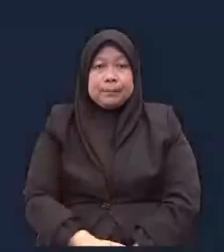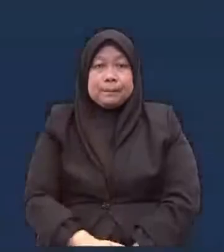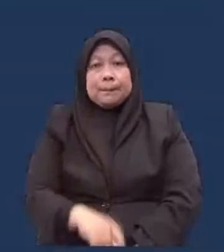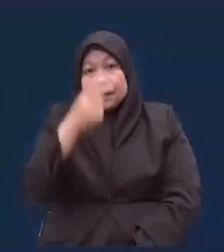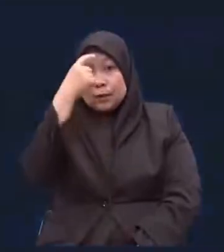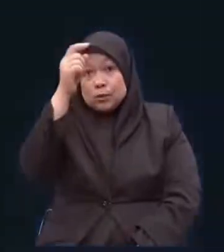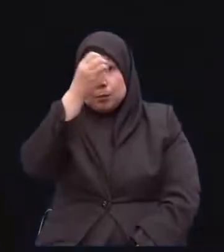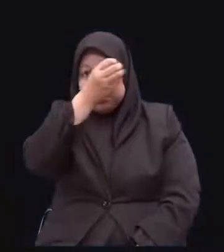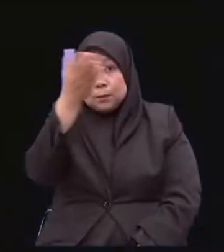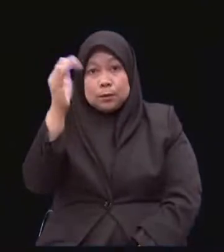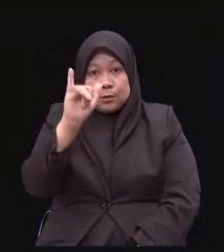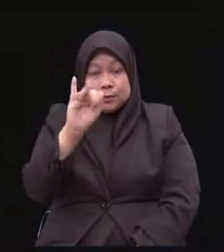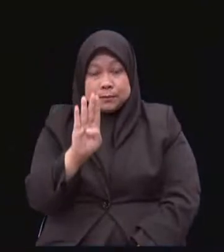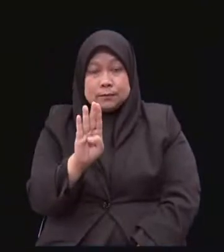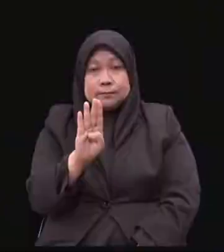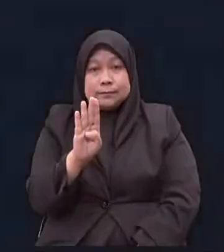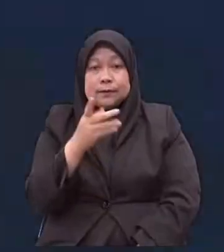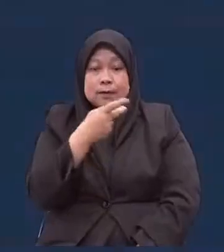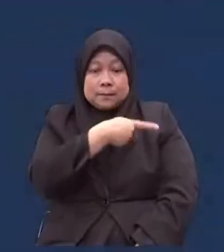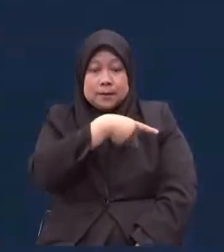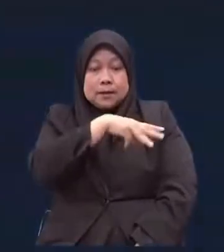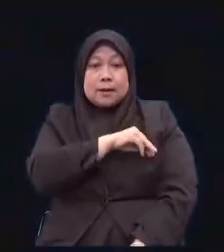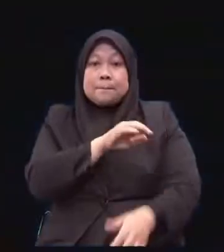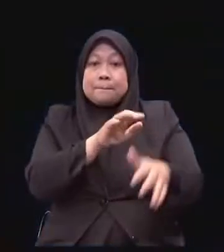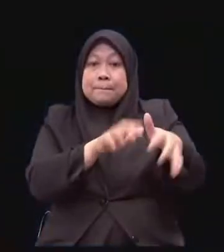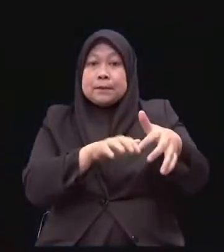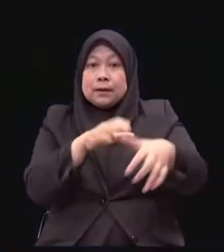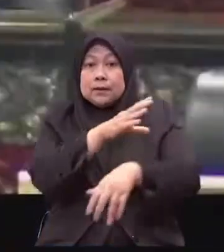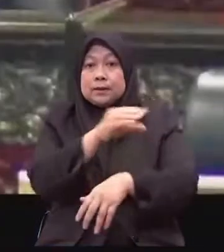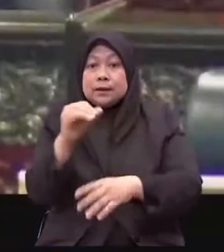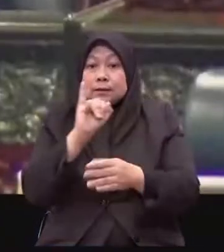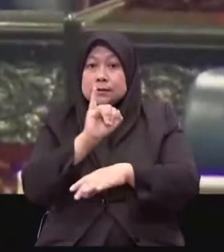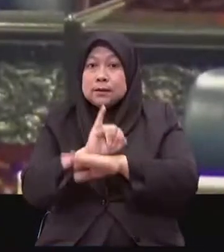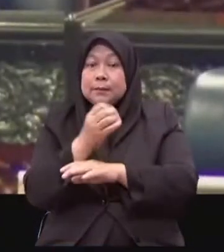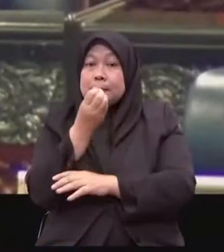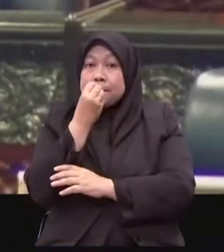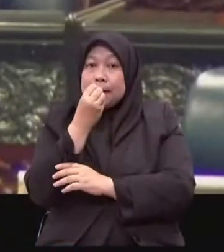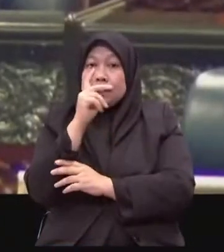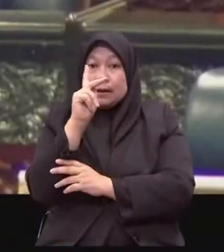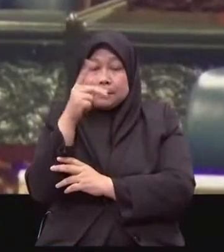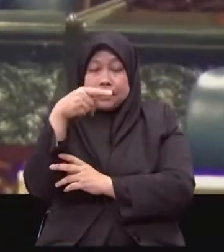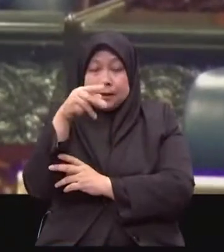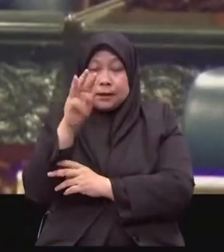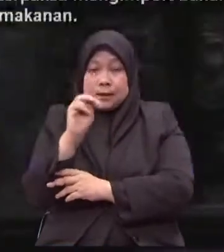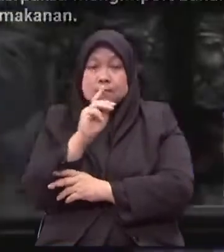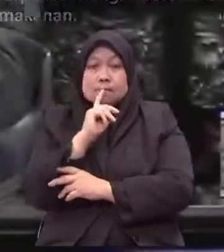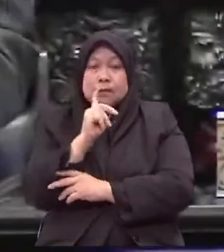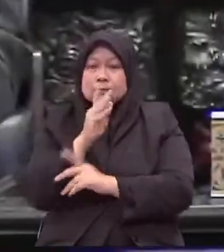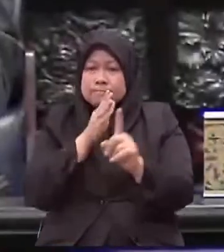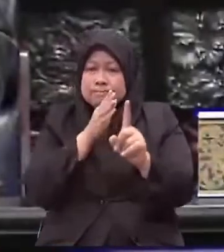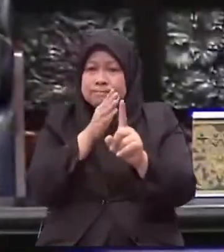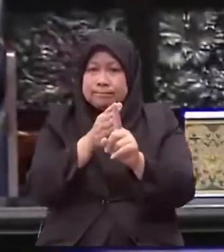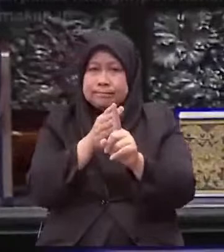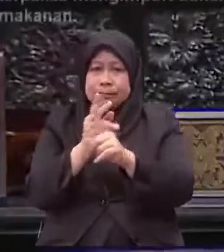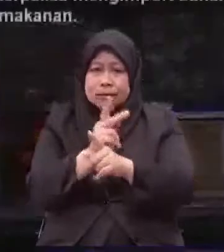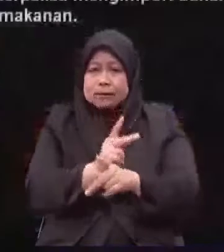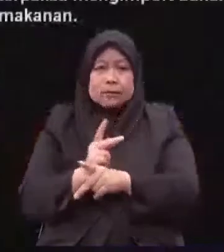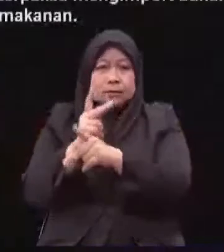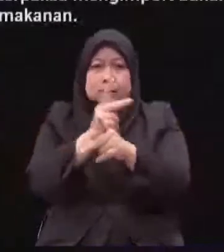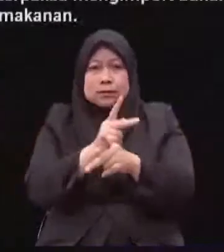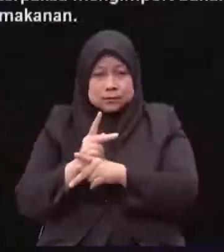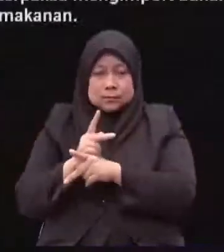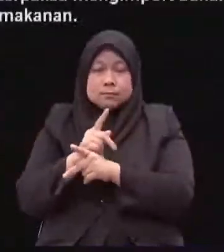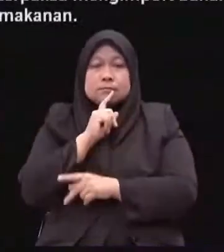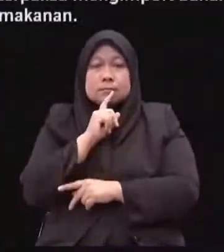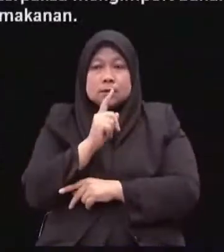untuk maklumat yang berhomat Kementerian Pertanian dan jaminan makanan kepikim memacu agenda security makanan the keras secara